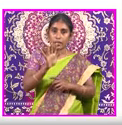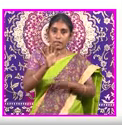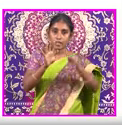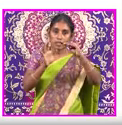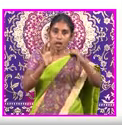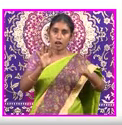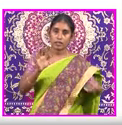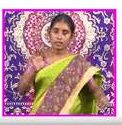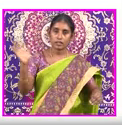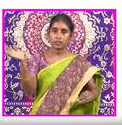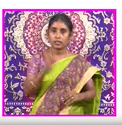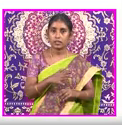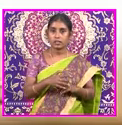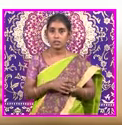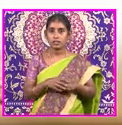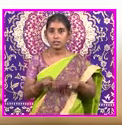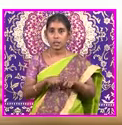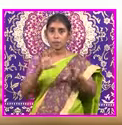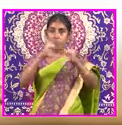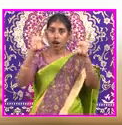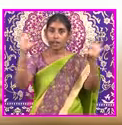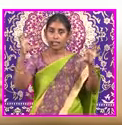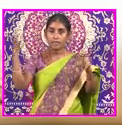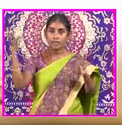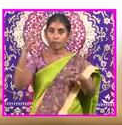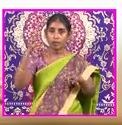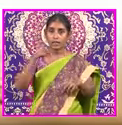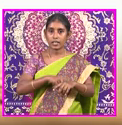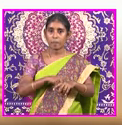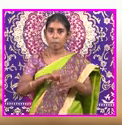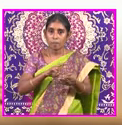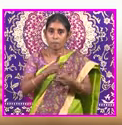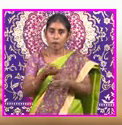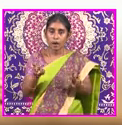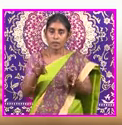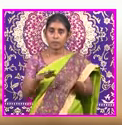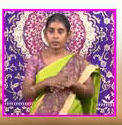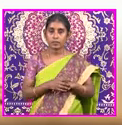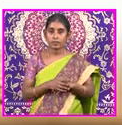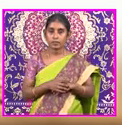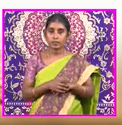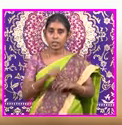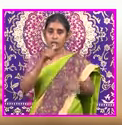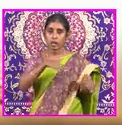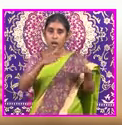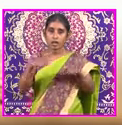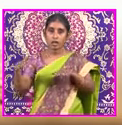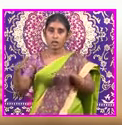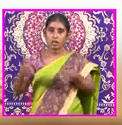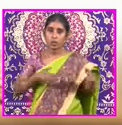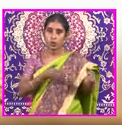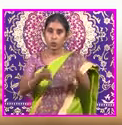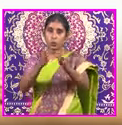கடல் நீரோட்டம், கடல் நீரோட்டம் காற்றை போல ஒரு இடத்துல கூடிய வெப்பத்தையும் ஈரப்பதத்தையும் இன்னொரு இடத்திற்கு கடத்தி